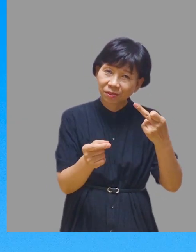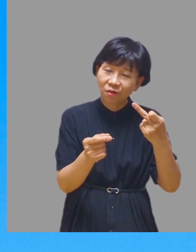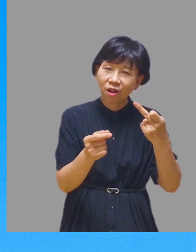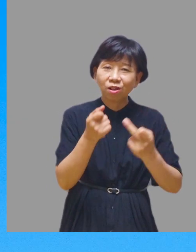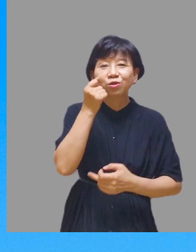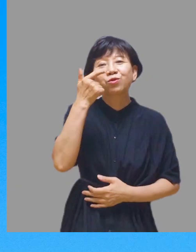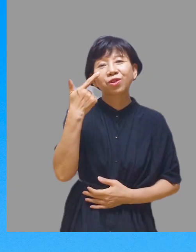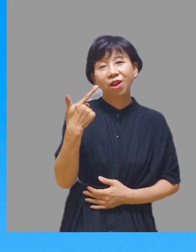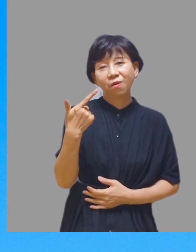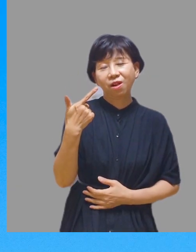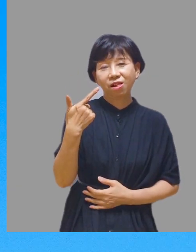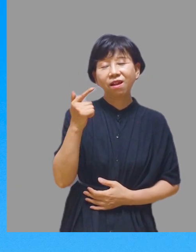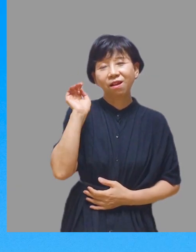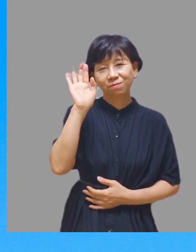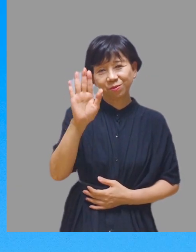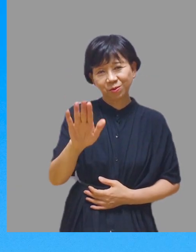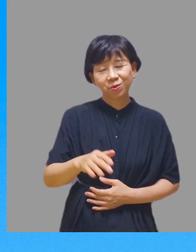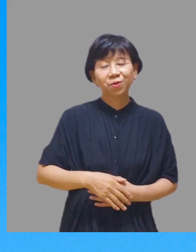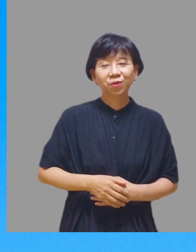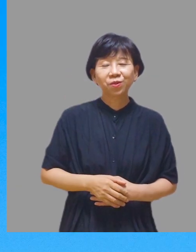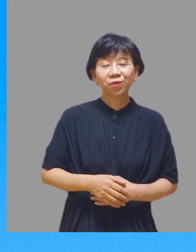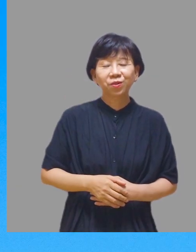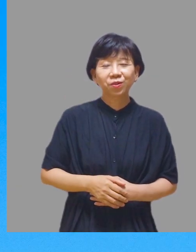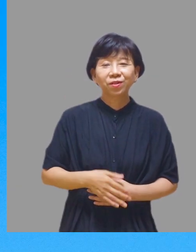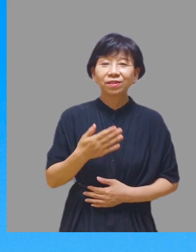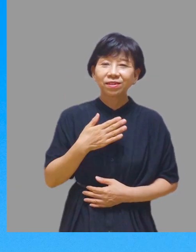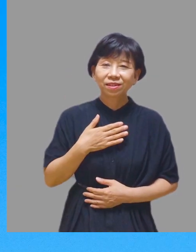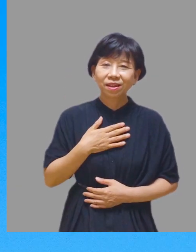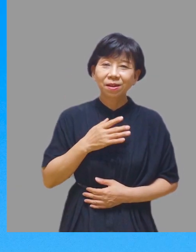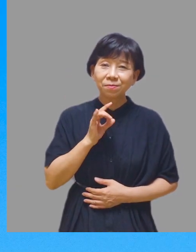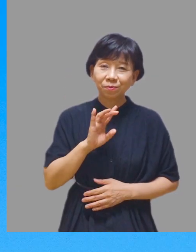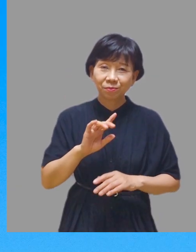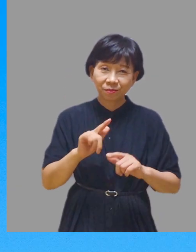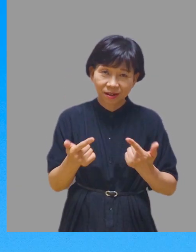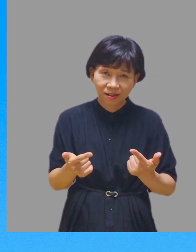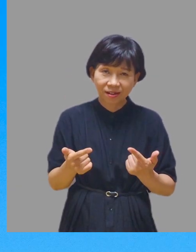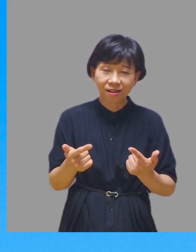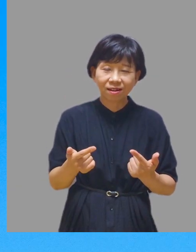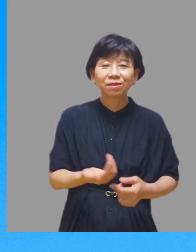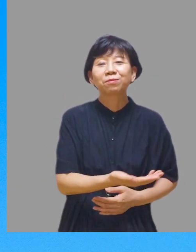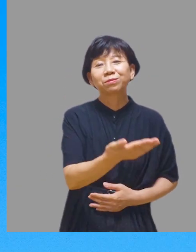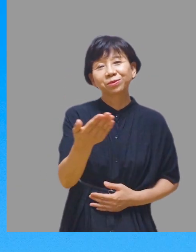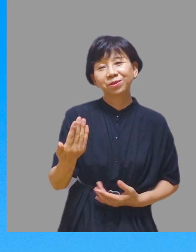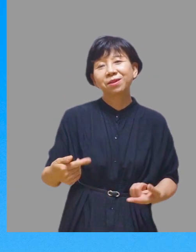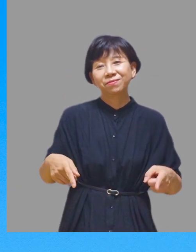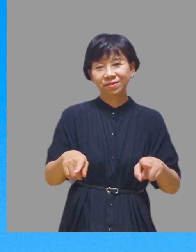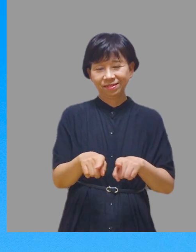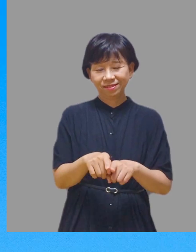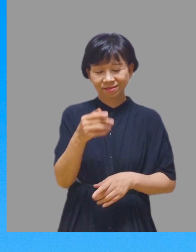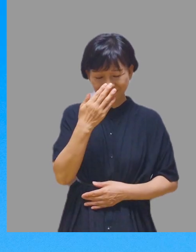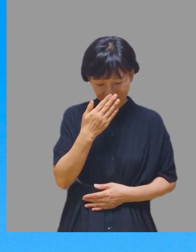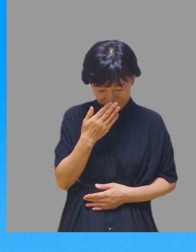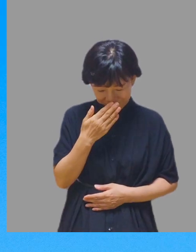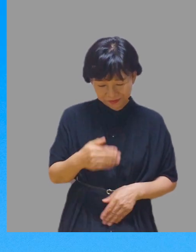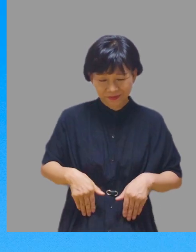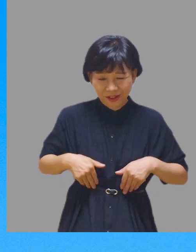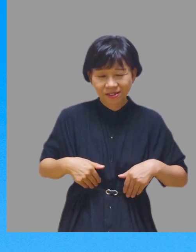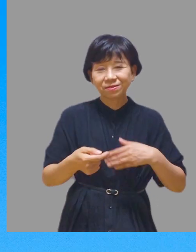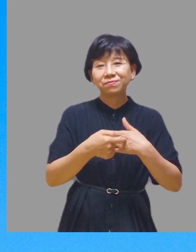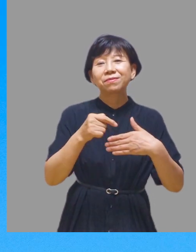게 아니고 사랑하는 우리 교회 모든 성도들께서 낮은 자세로 따뜻한